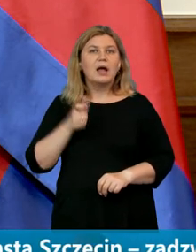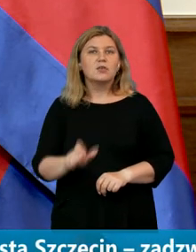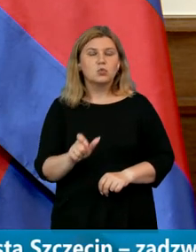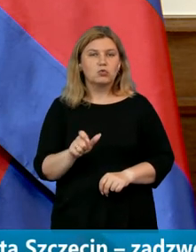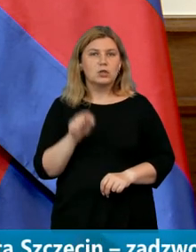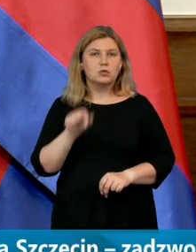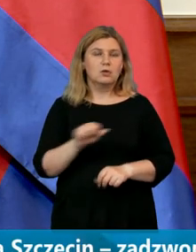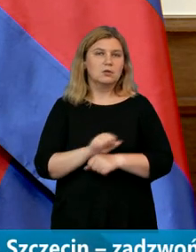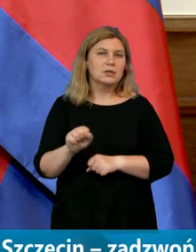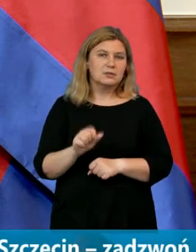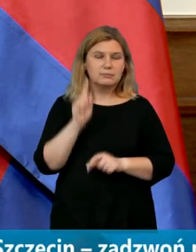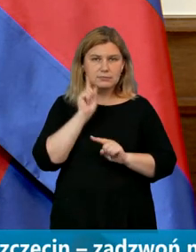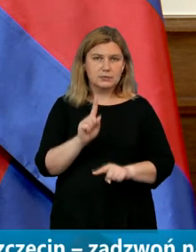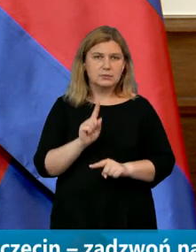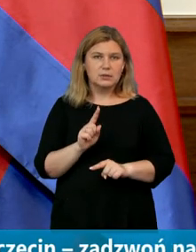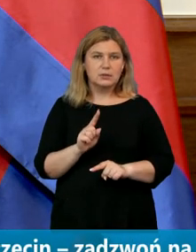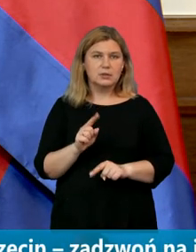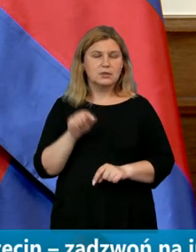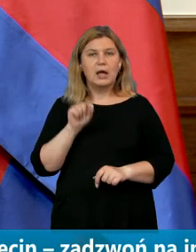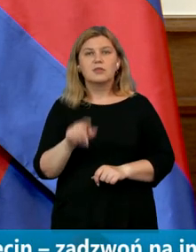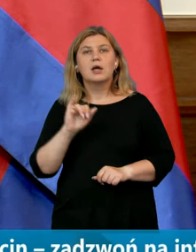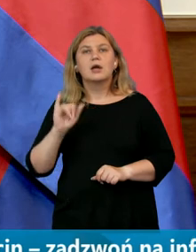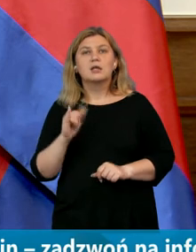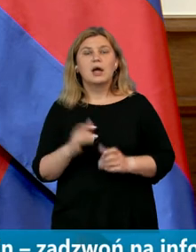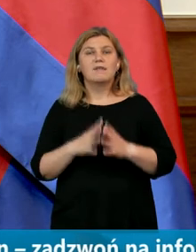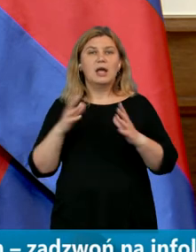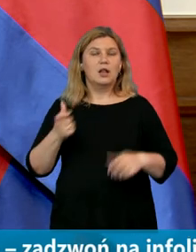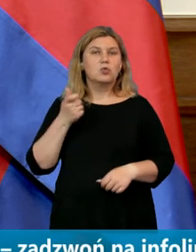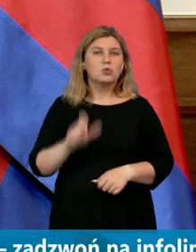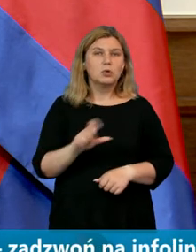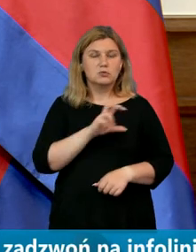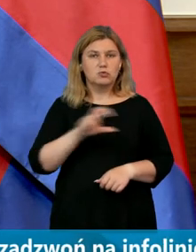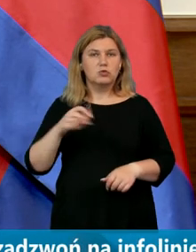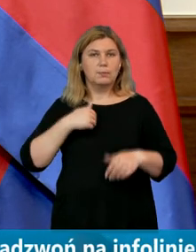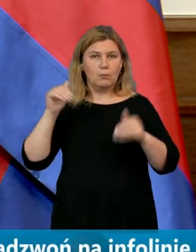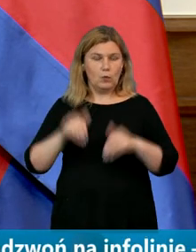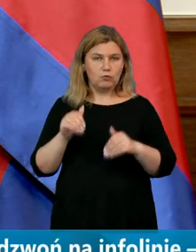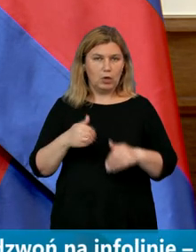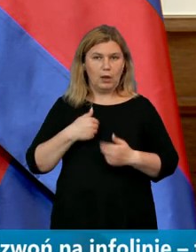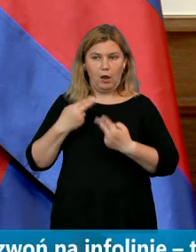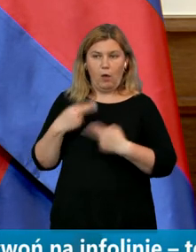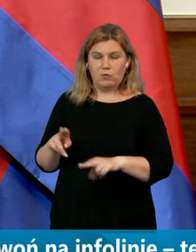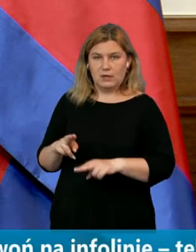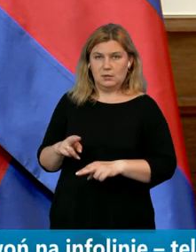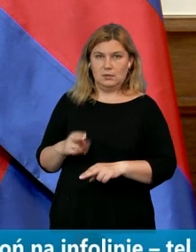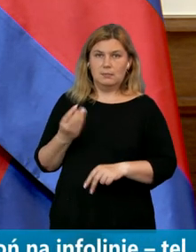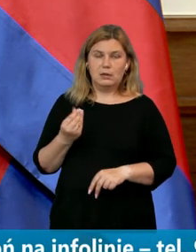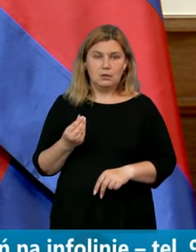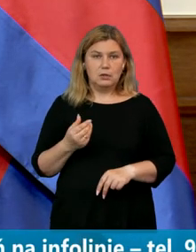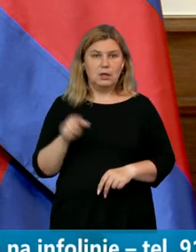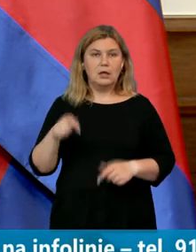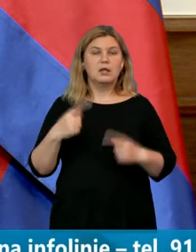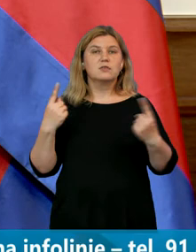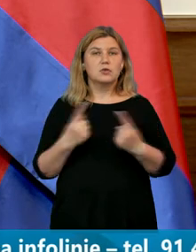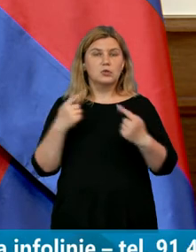kwestia tak naprawdę nie tego, jak wielki jest ten dług, tylko czy jesteśmy w stanie go spłacać. I sytuacja Szczecina